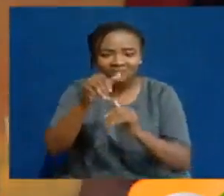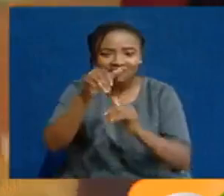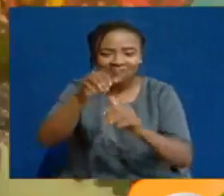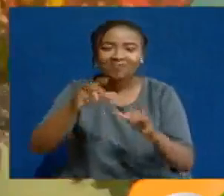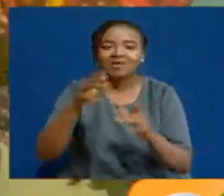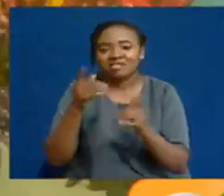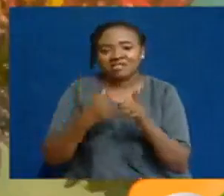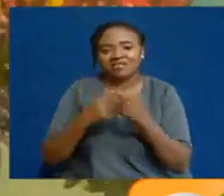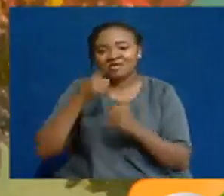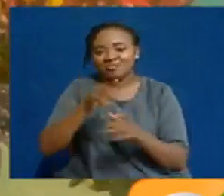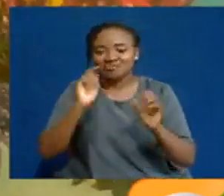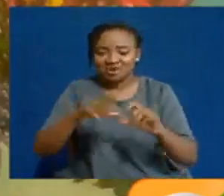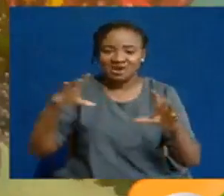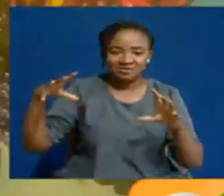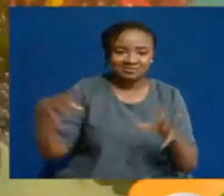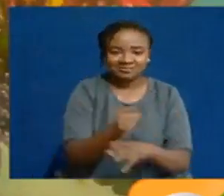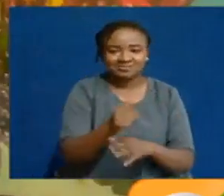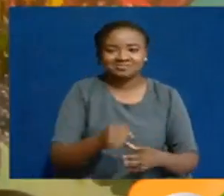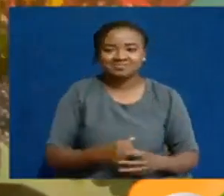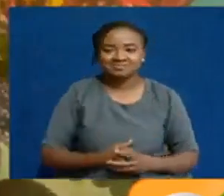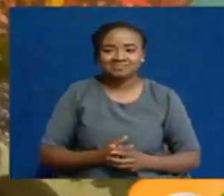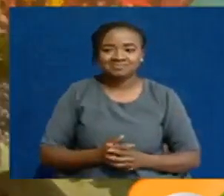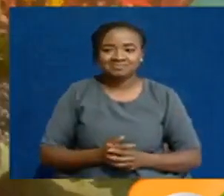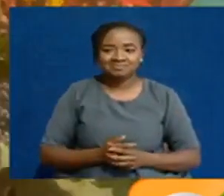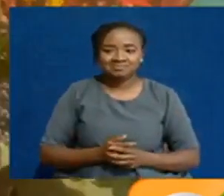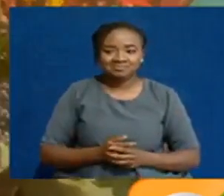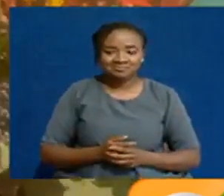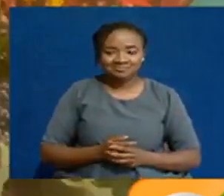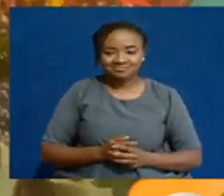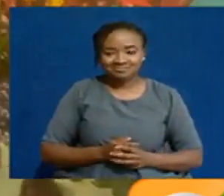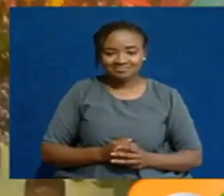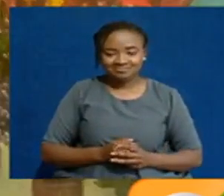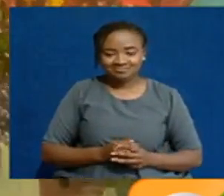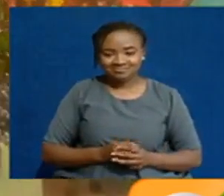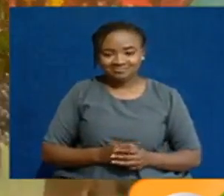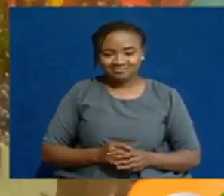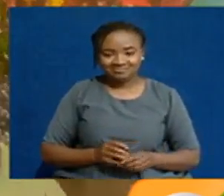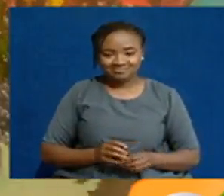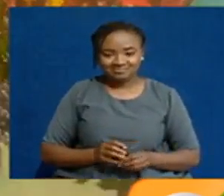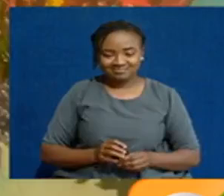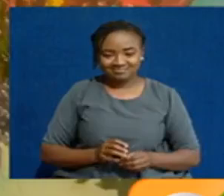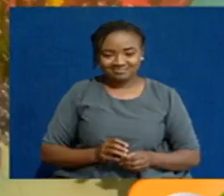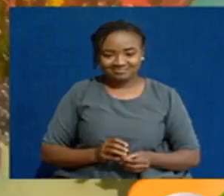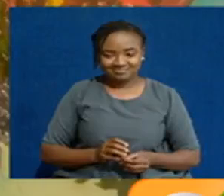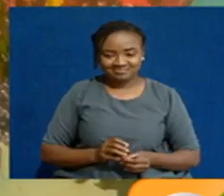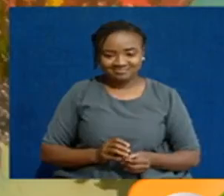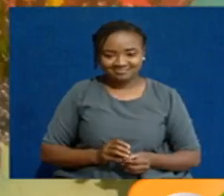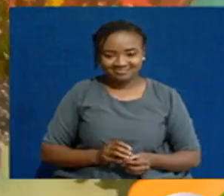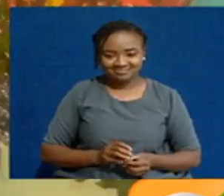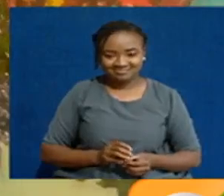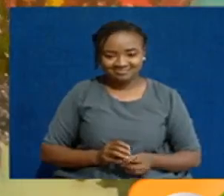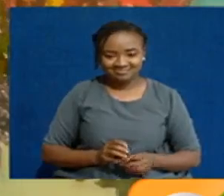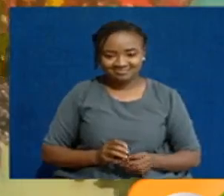zitakuwa zinakaribia taa kama huu, na zitakapokuwa zikikaribia, ukiweka neti yako wewe kama